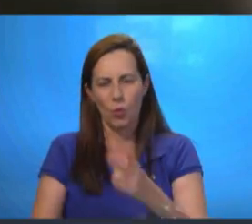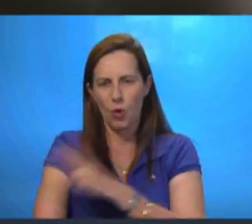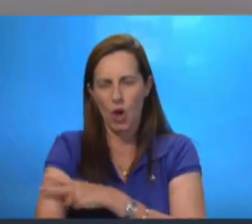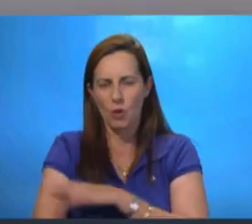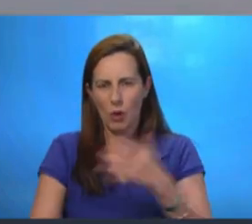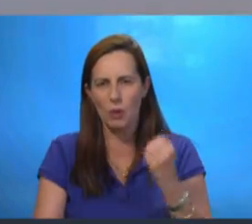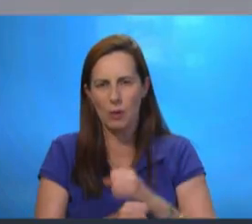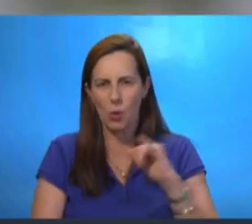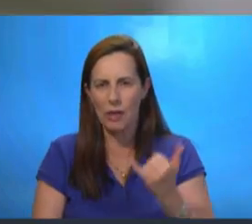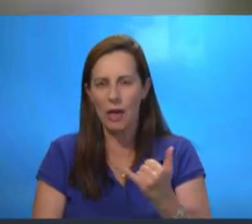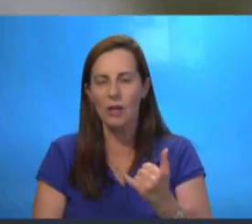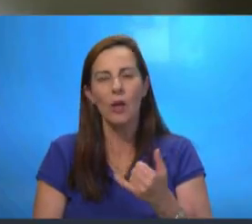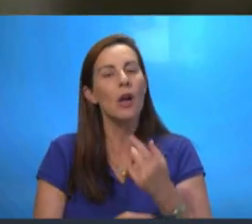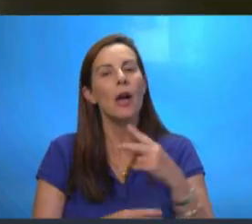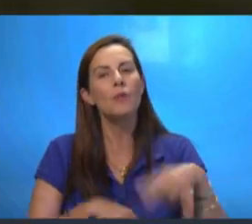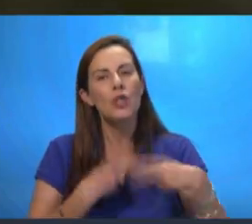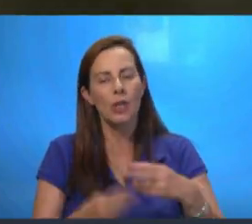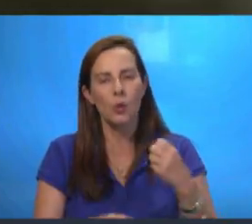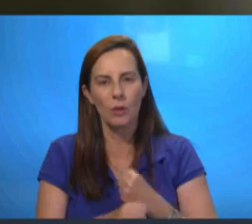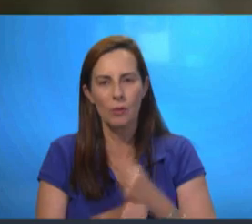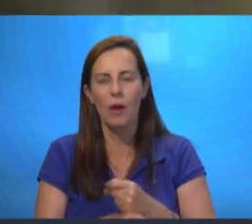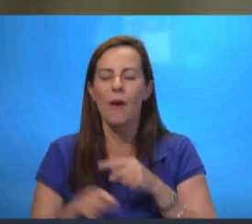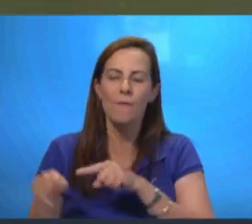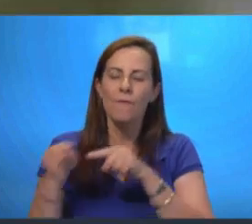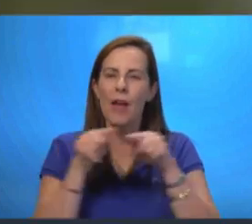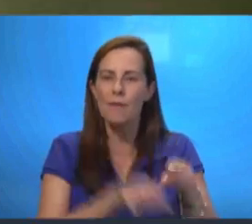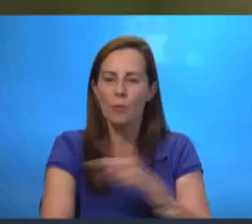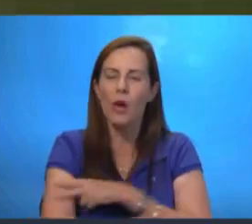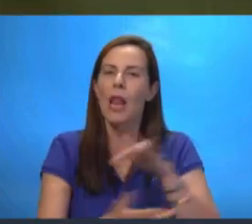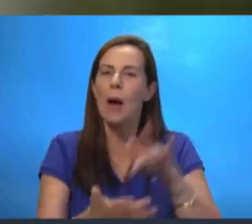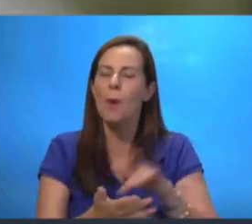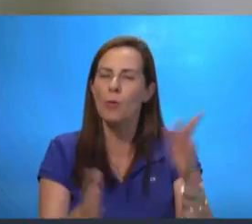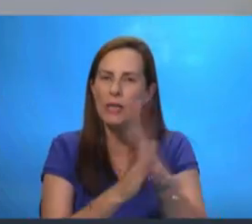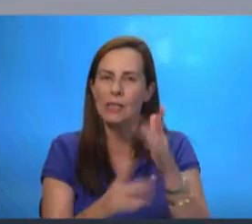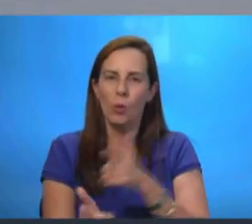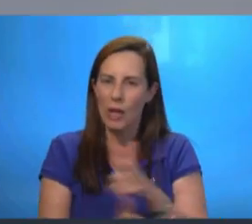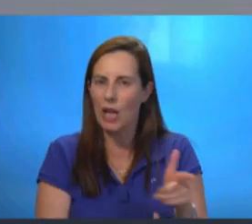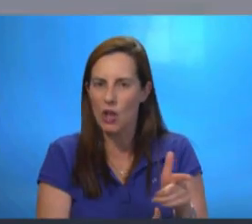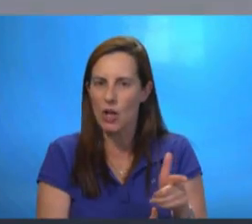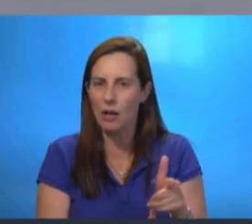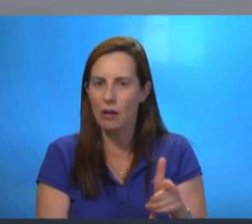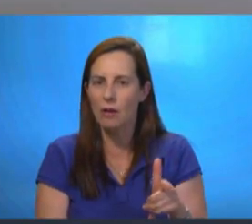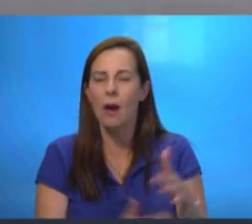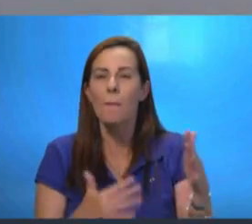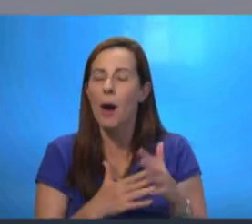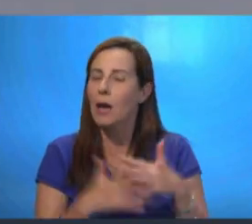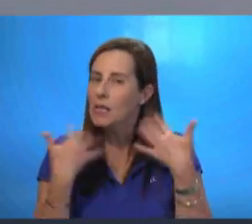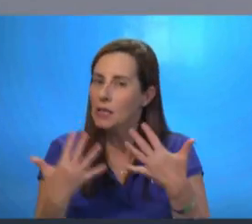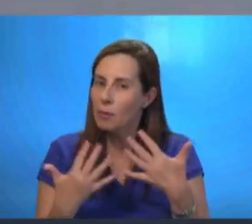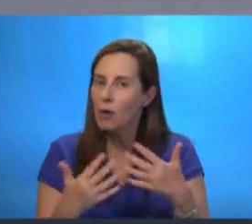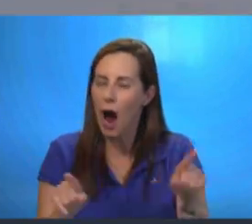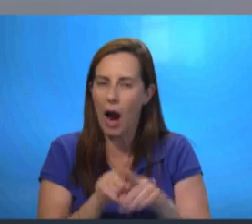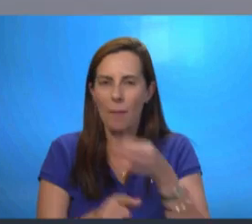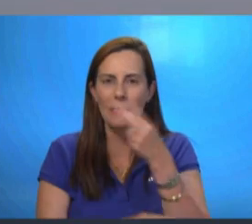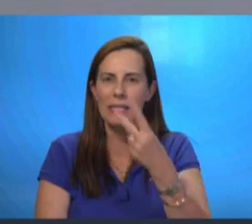להם. הם שחזרו את המעשה והובילו את הכוחות למקום שבו הסתירו את הנשק. בחקירתם סיפרו כי האח בן